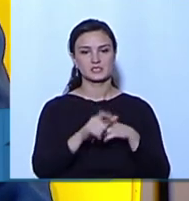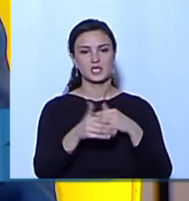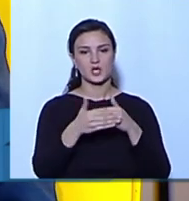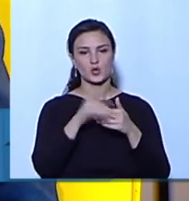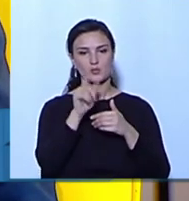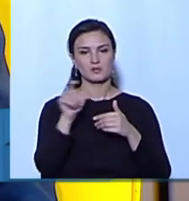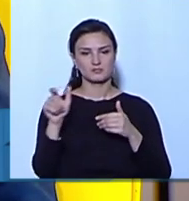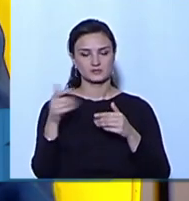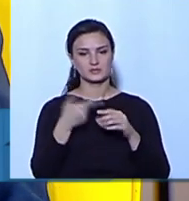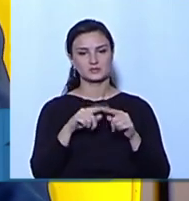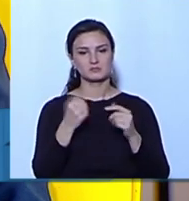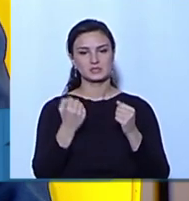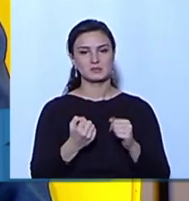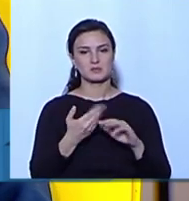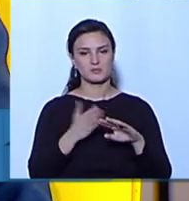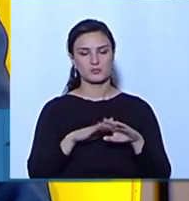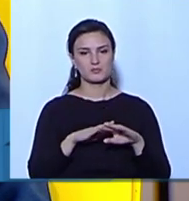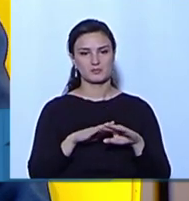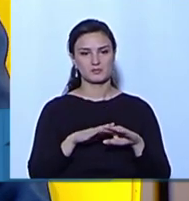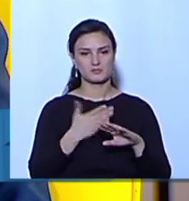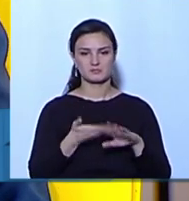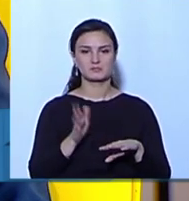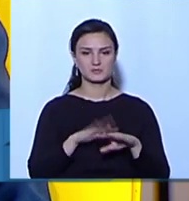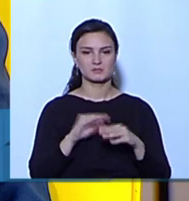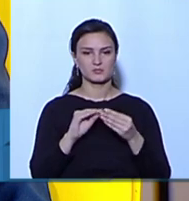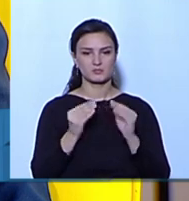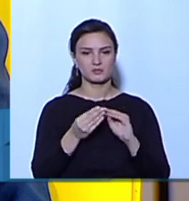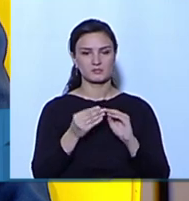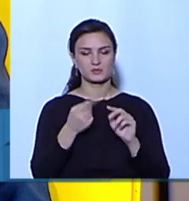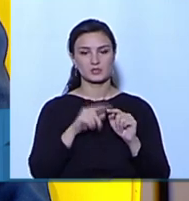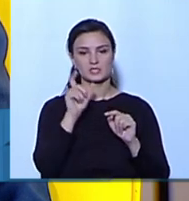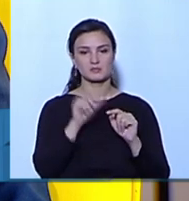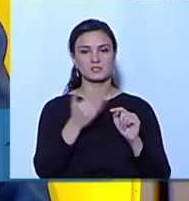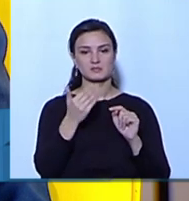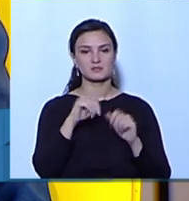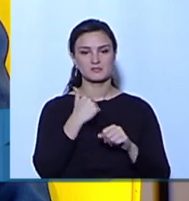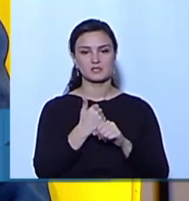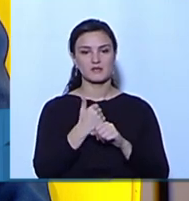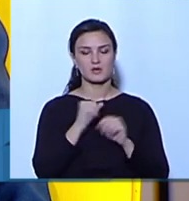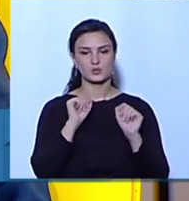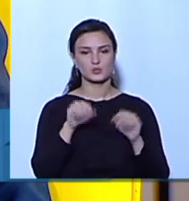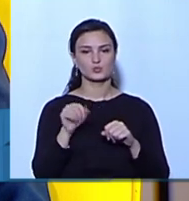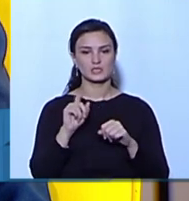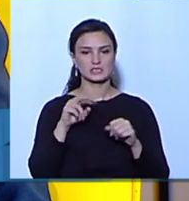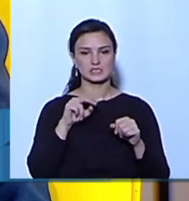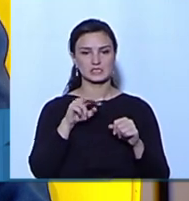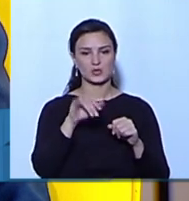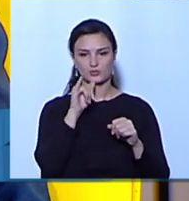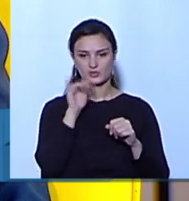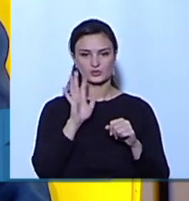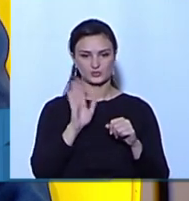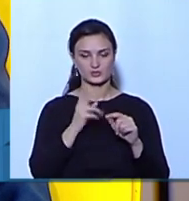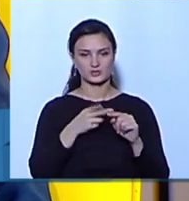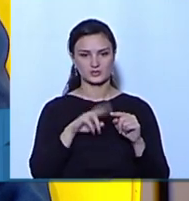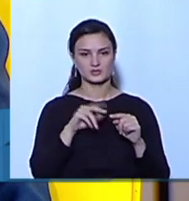ერთ-ერთი ყველაზე მძიმე პრობლემა. მძიმე მე გულისხმობ ეს, როდესაც ადამიანს აქვს შეზღუდული ერთ-ერთი მისი მთავარი უნარი, სიარული